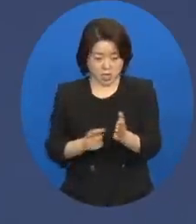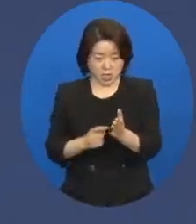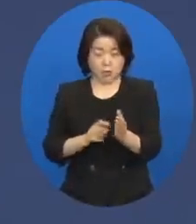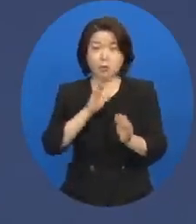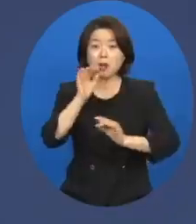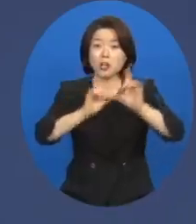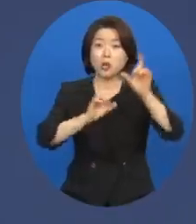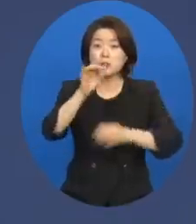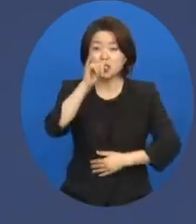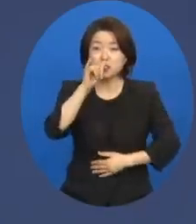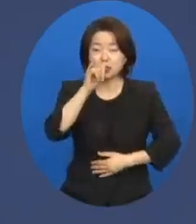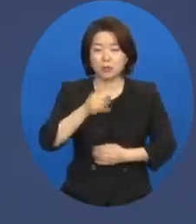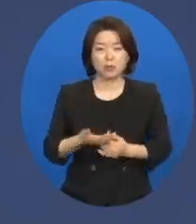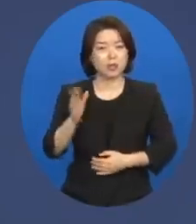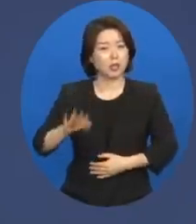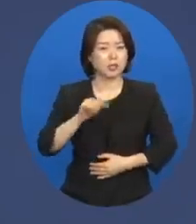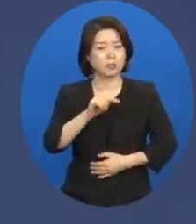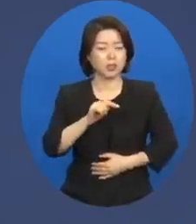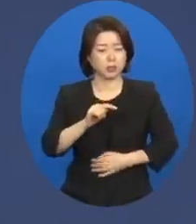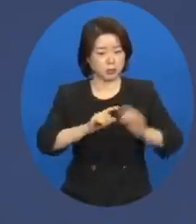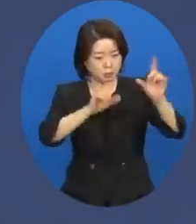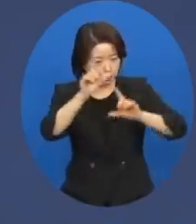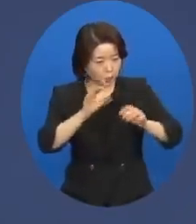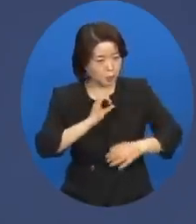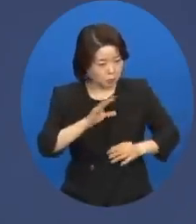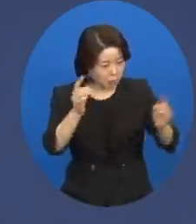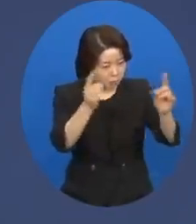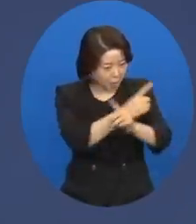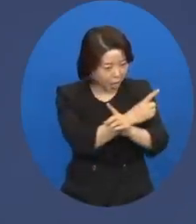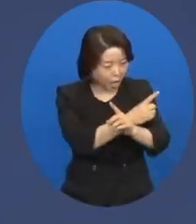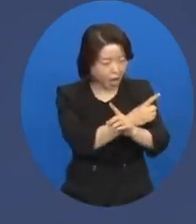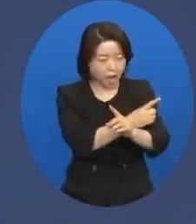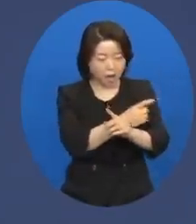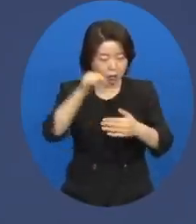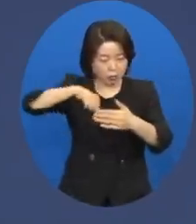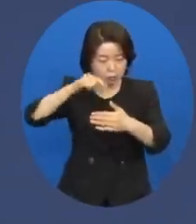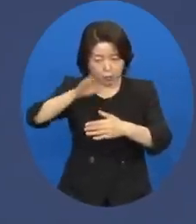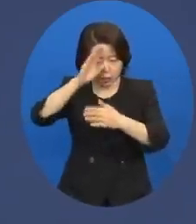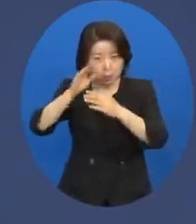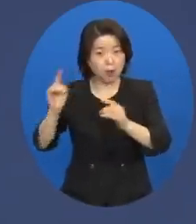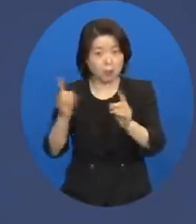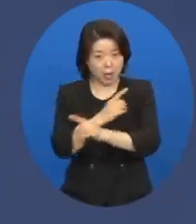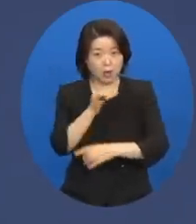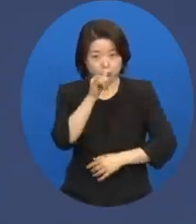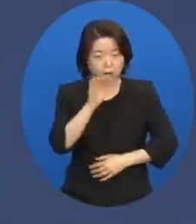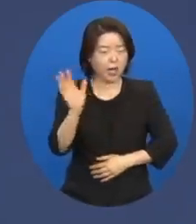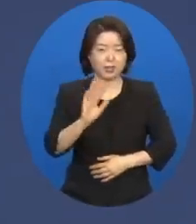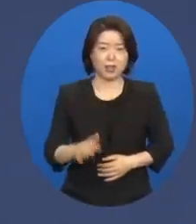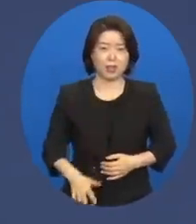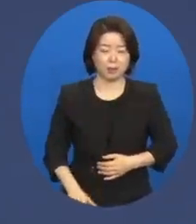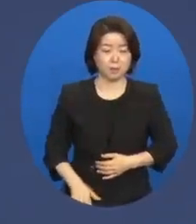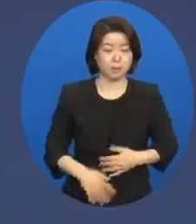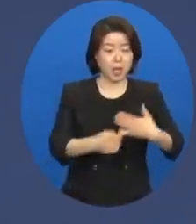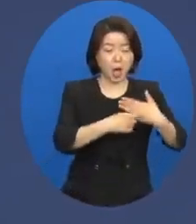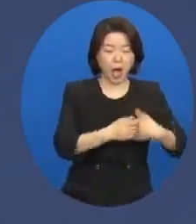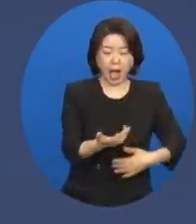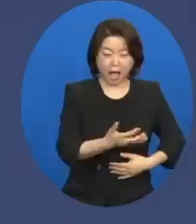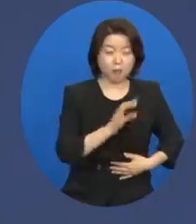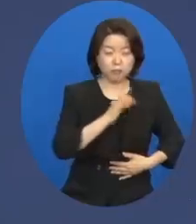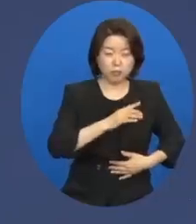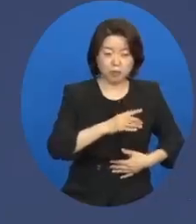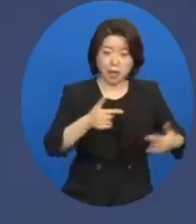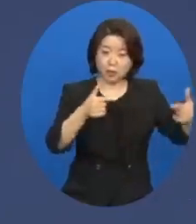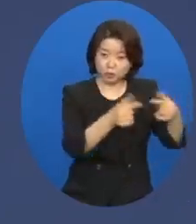있을 줄 알아요. 근데 여러분 그 현상만 고쳐가지고는요, 병을 고칠 때에도 현상 진통만 시키고 현상만